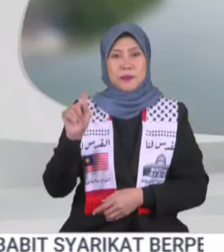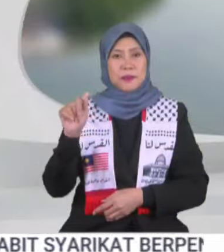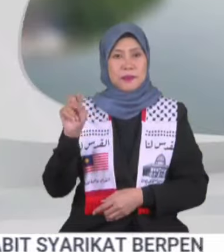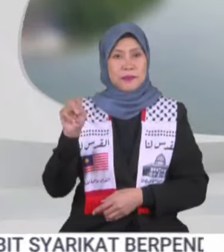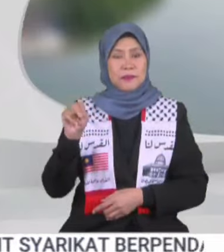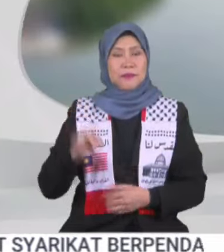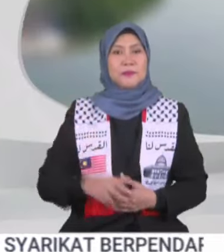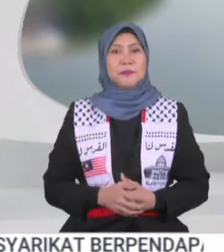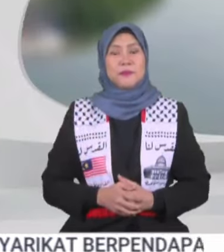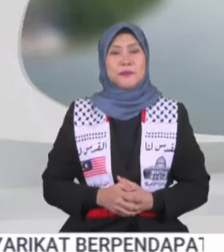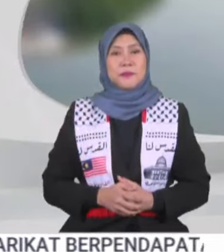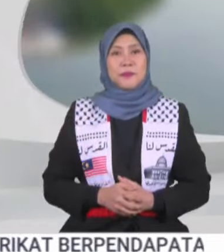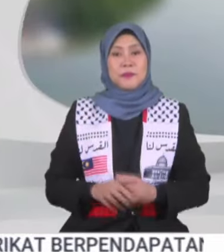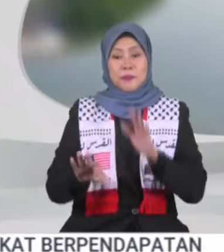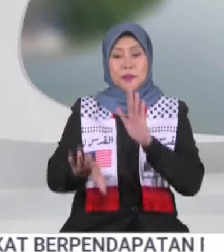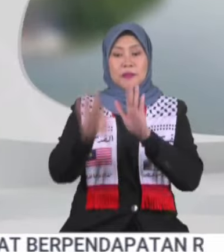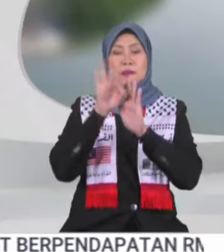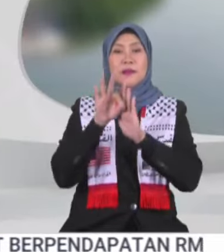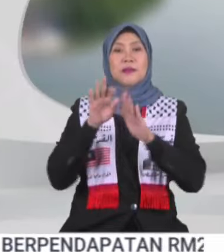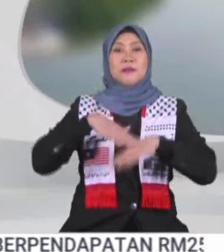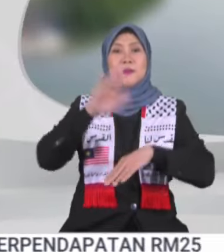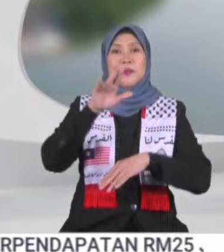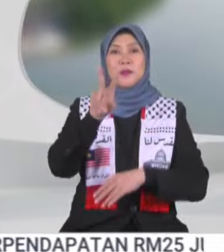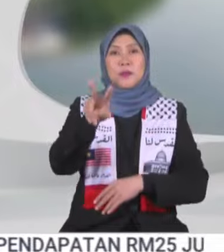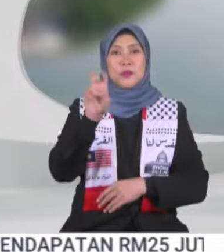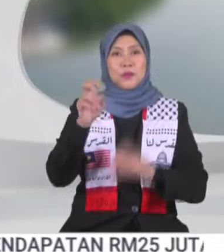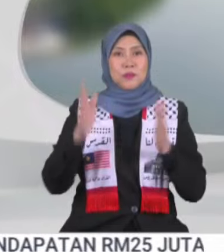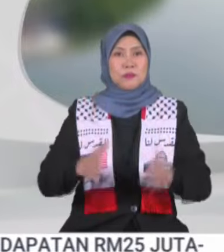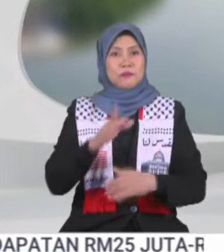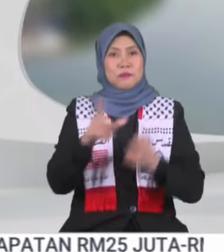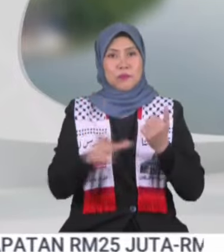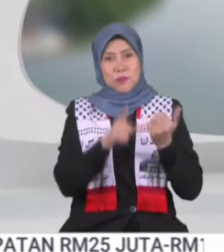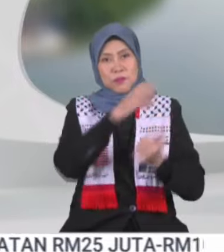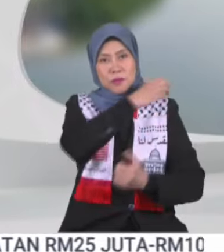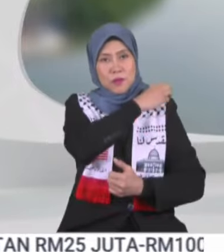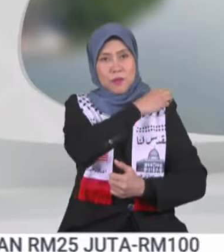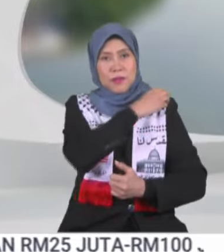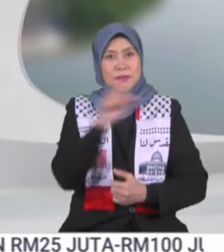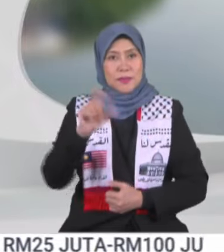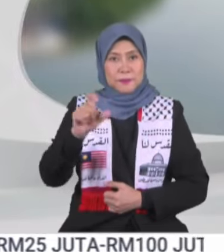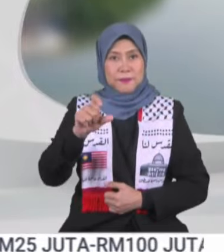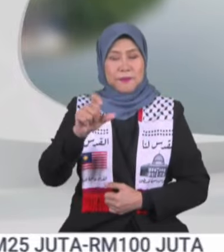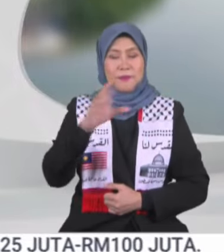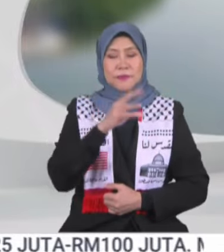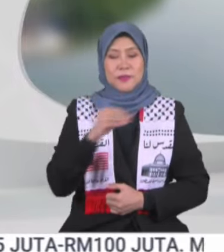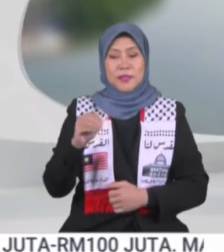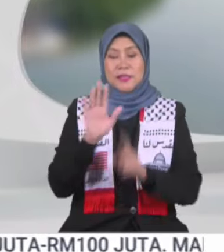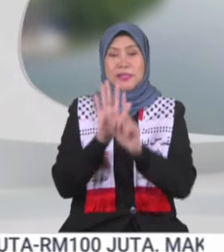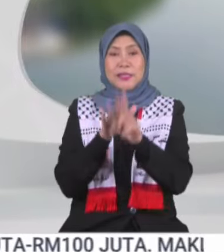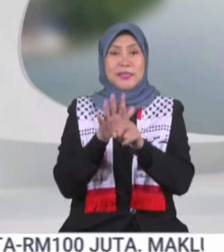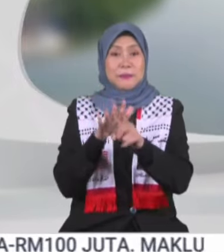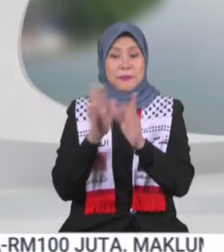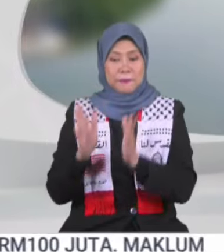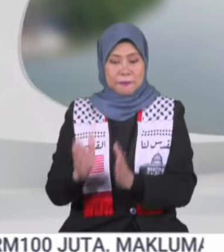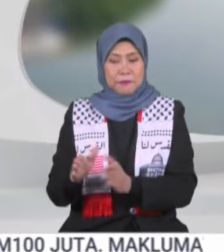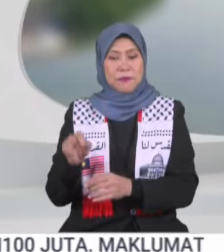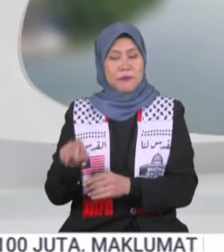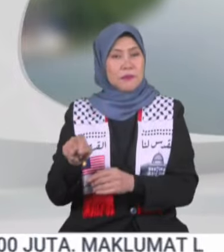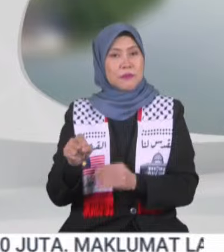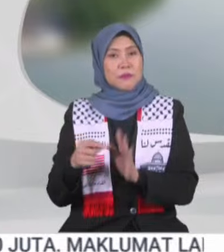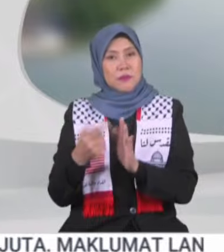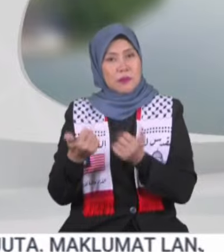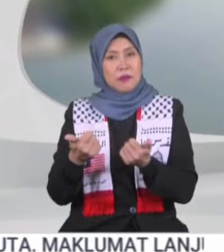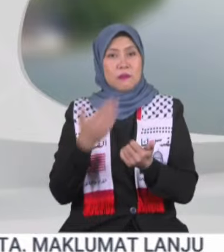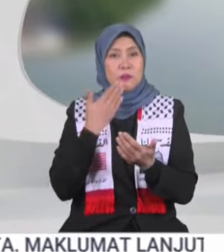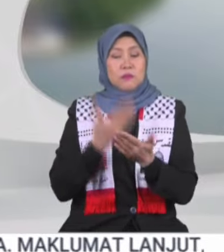kinabatangan pelantikan lebih 200 penolong pegawai hal ehwal Islam dan Imam rawatib tahun ini merupakan